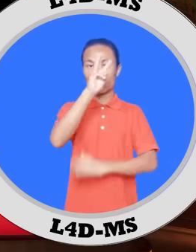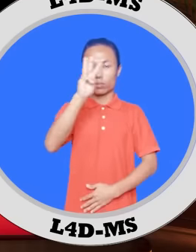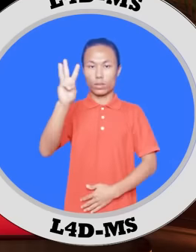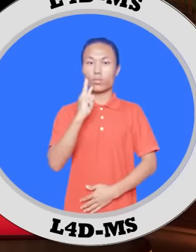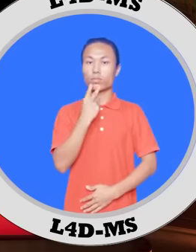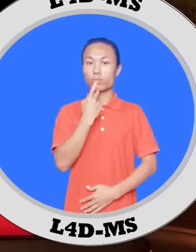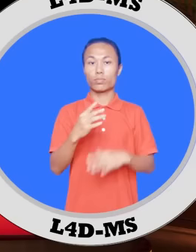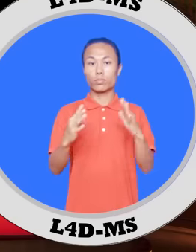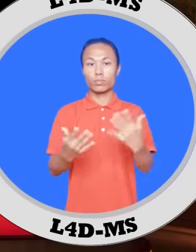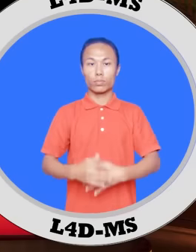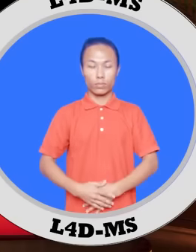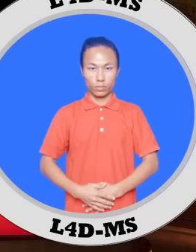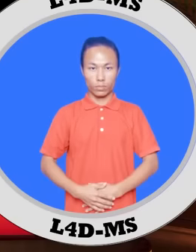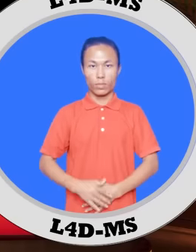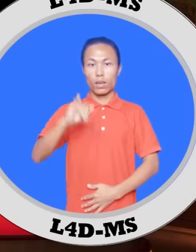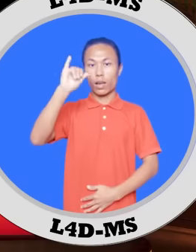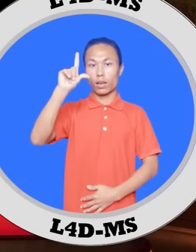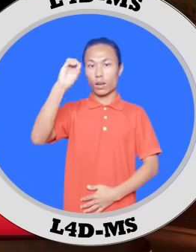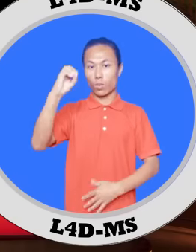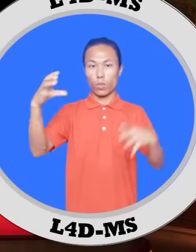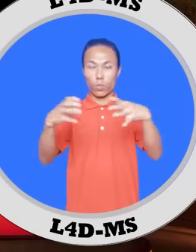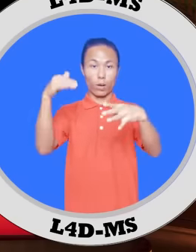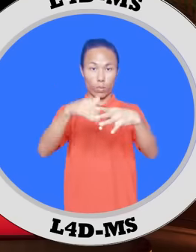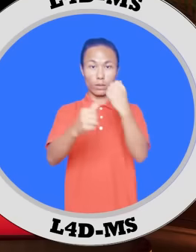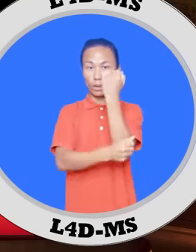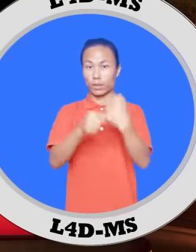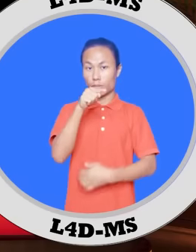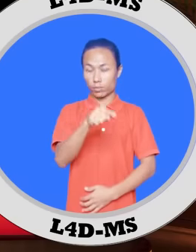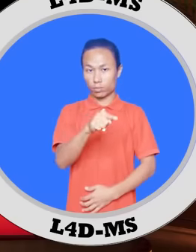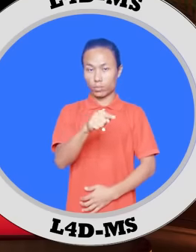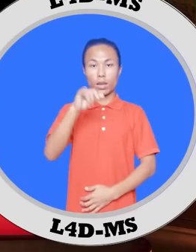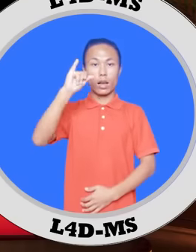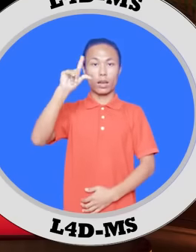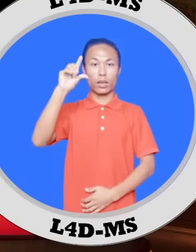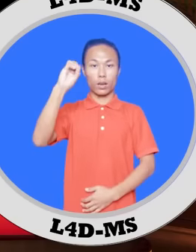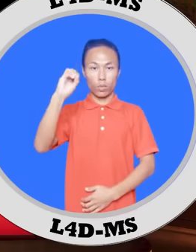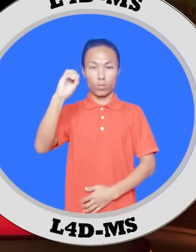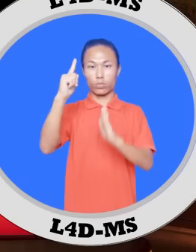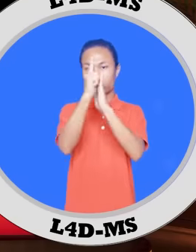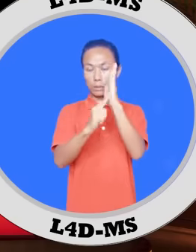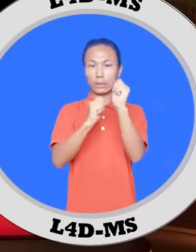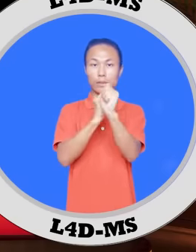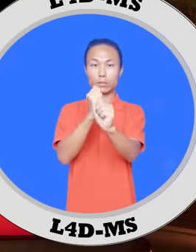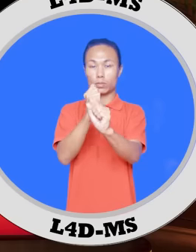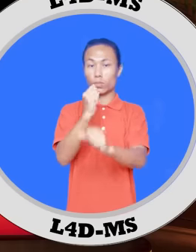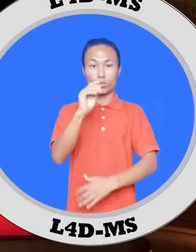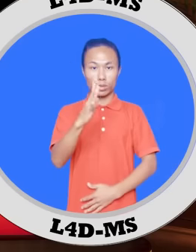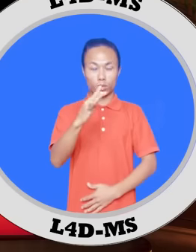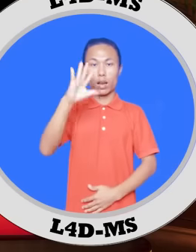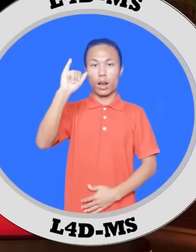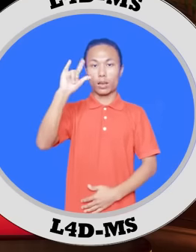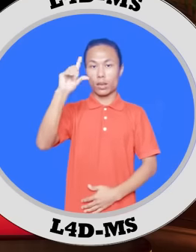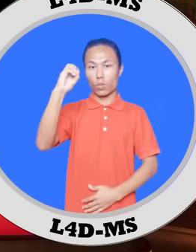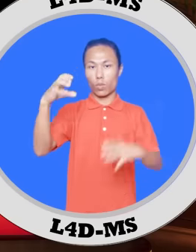များက ILO ရဲ့အခြေခံပြဋ္ဌာန်းချက်များကိုမလိုက်နာပါကစုံစမ်းစစ်ဆေးရေးအဖွဲ့ကကျူးလွန်တဲ့နိုင်ငံကိုတွားရောက်လေ့လာက